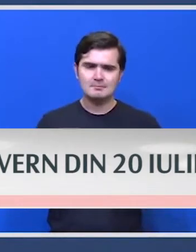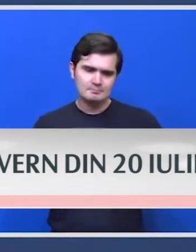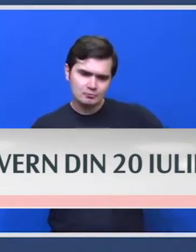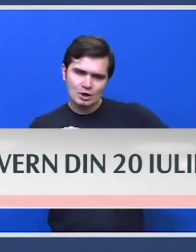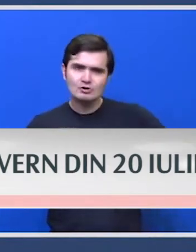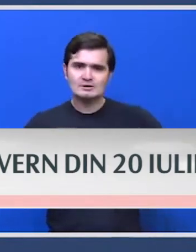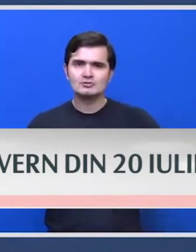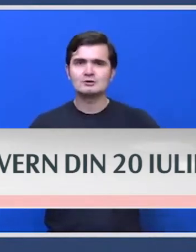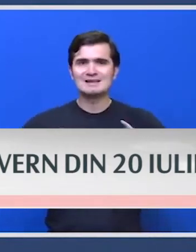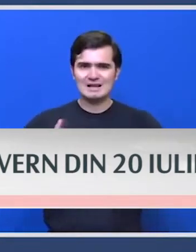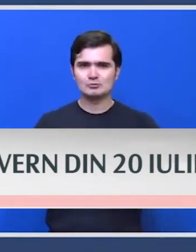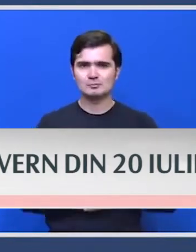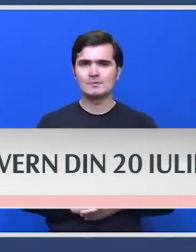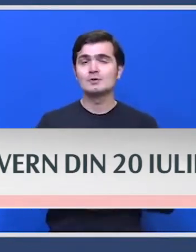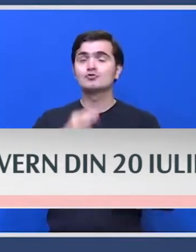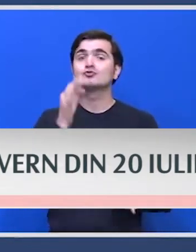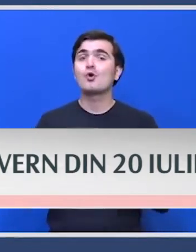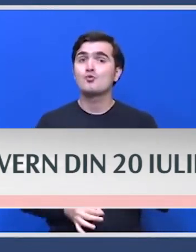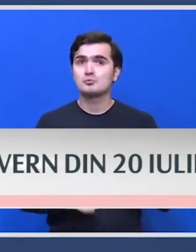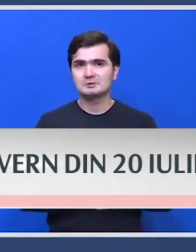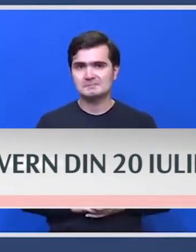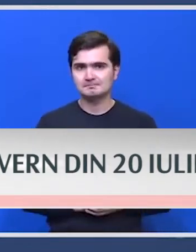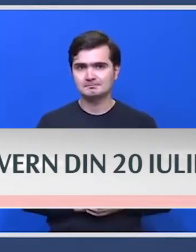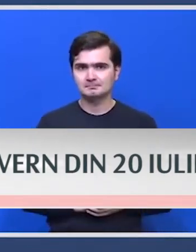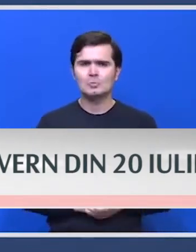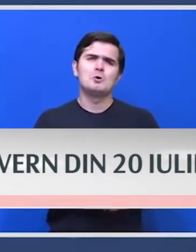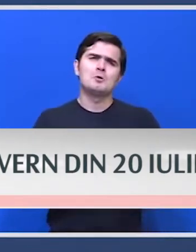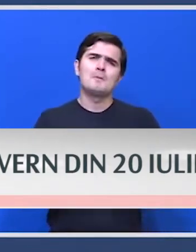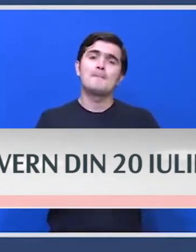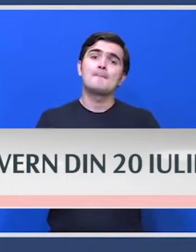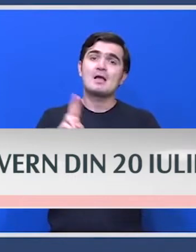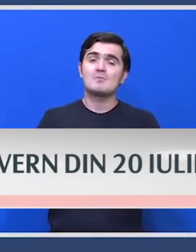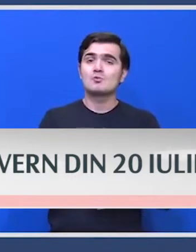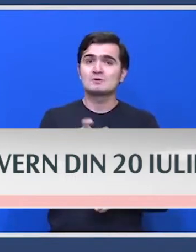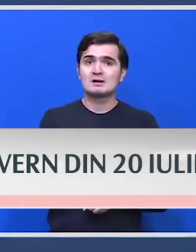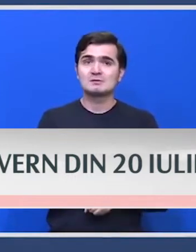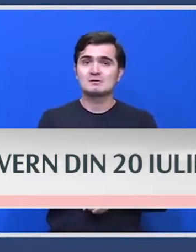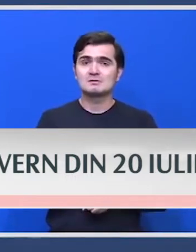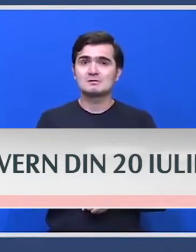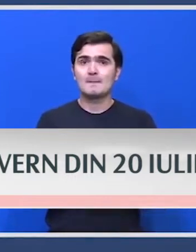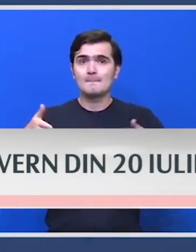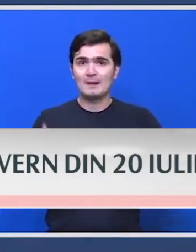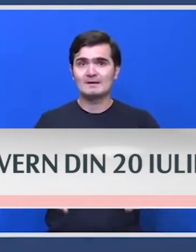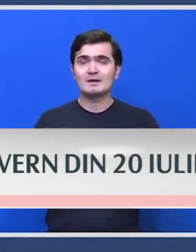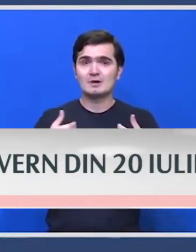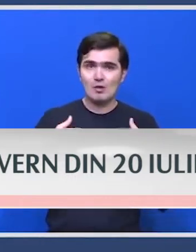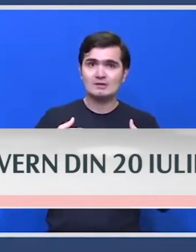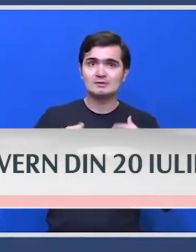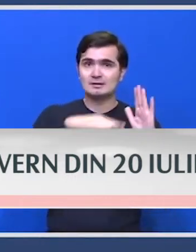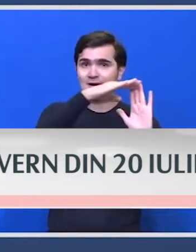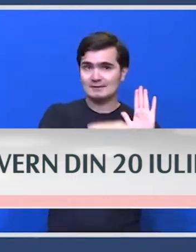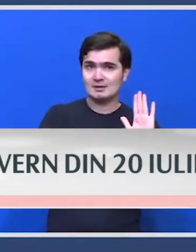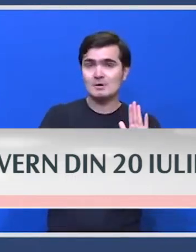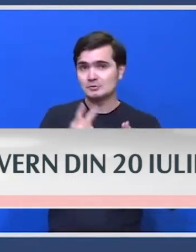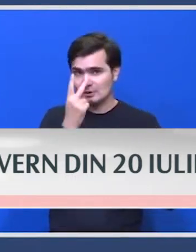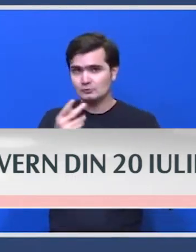aceste cazuri. În concluzie, mai mult decât prezența noastră în acest clasament și a faptului că am reușit